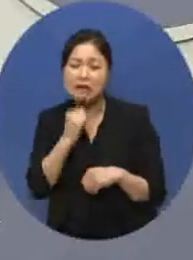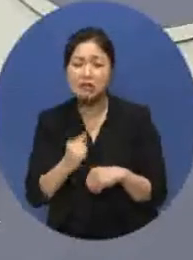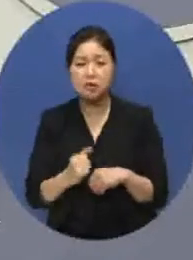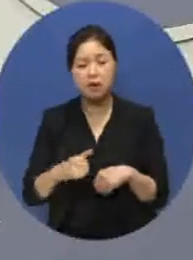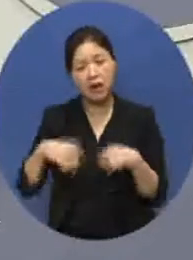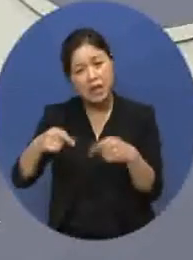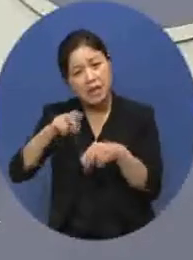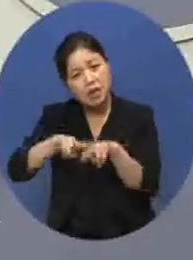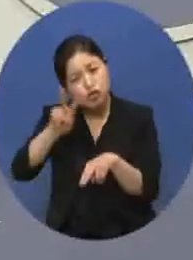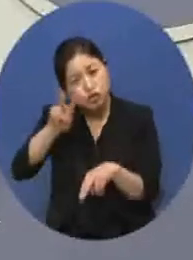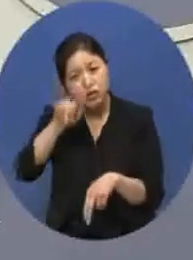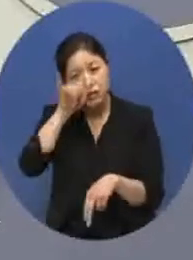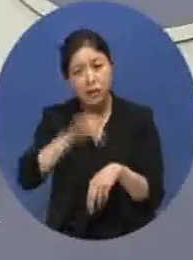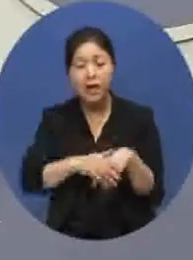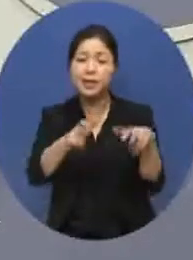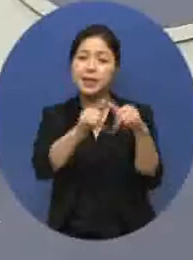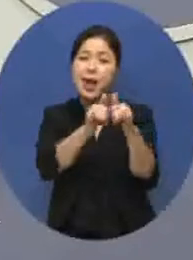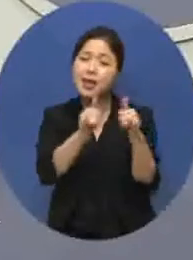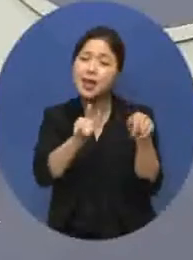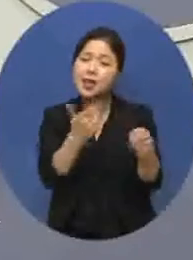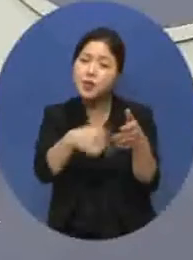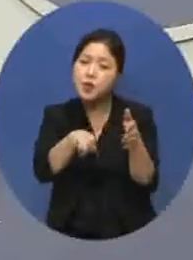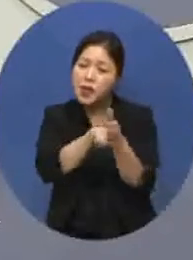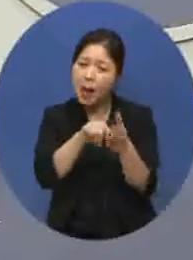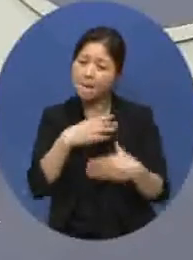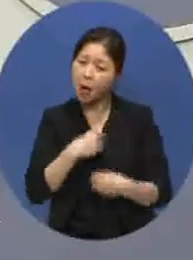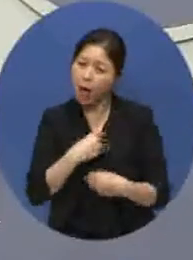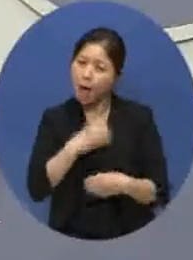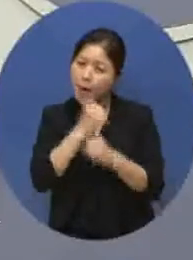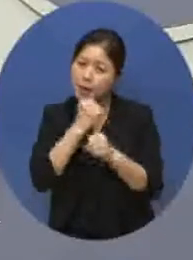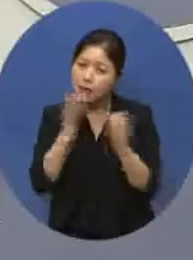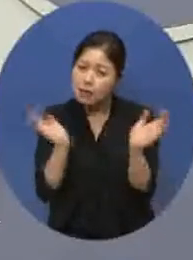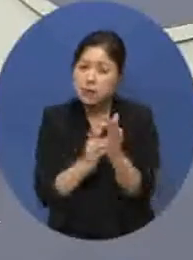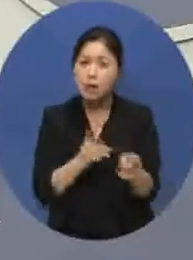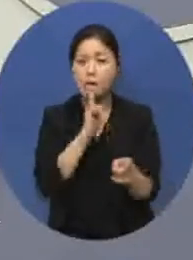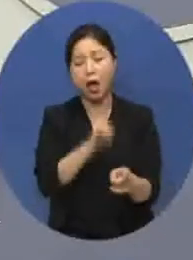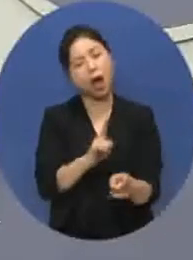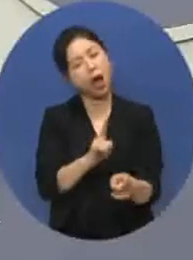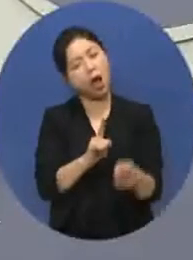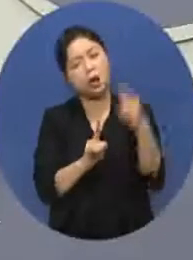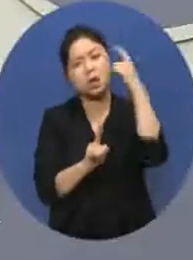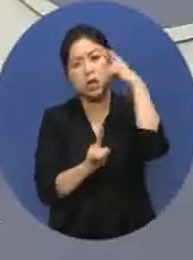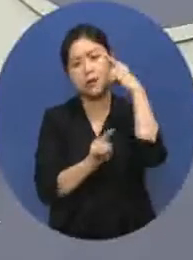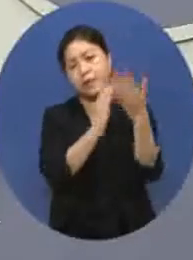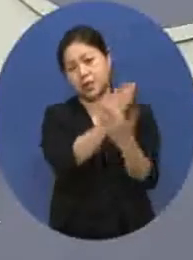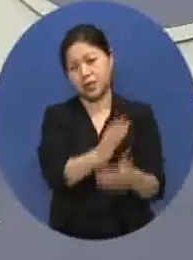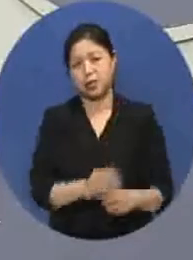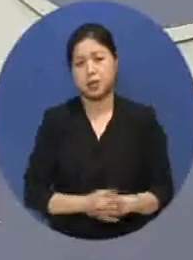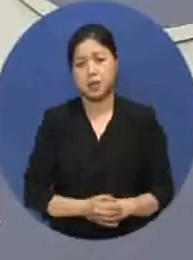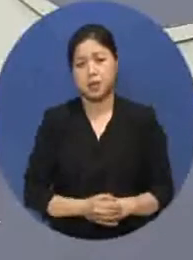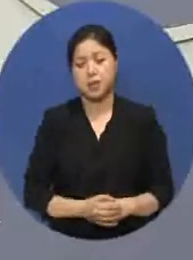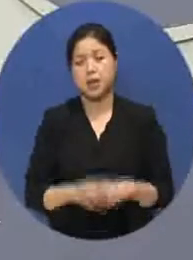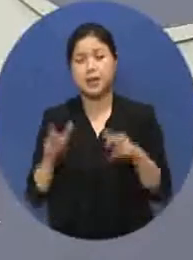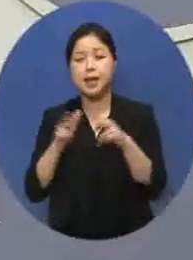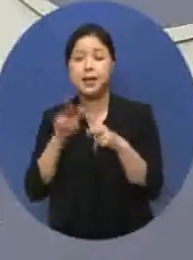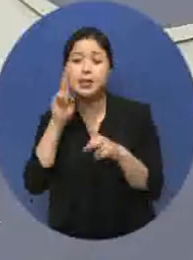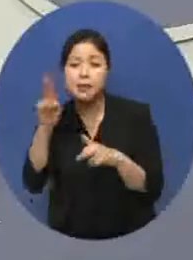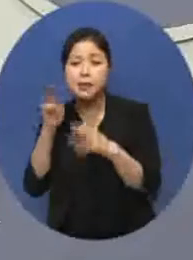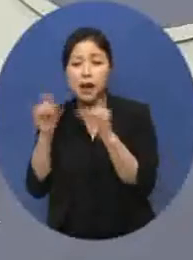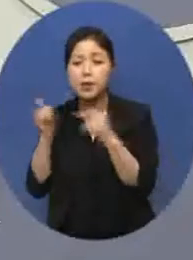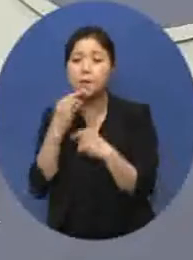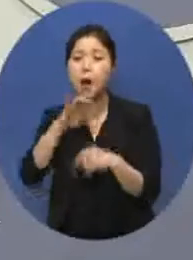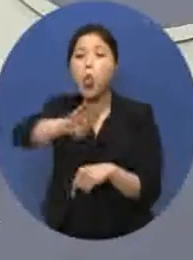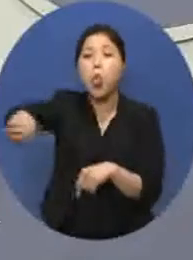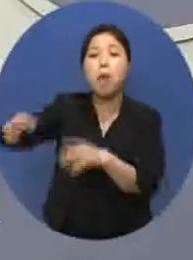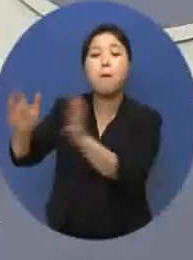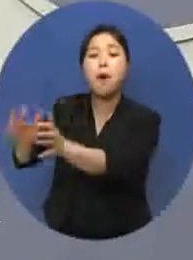놓고 장애시설 다 완비했다고 생각하면 안 된다고 생각하는 거죠. 예를 들어서 중증장애인들 막 한쪽에다 뭐라 놓고